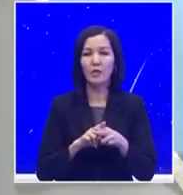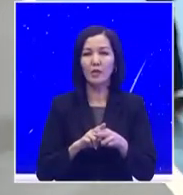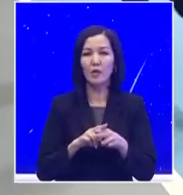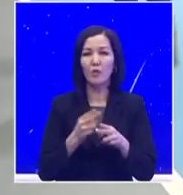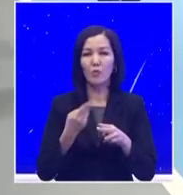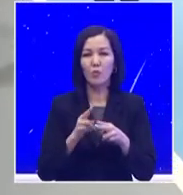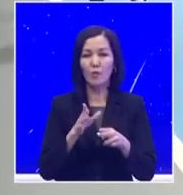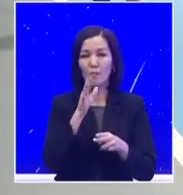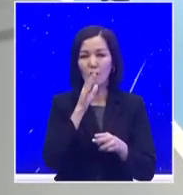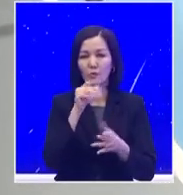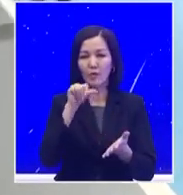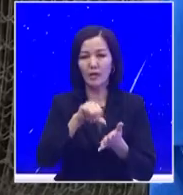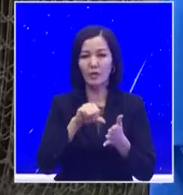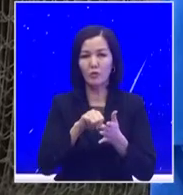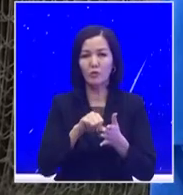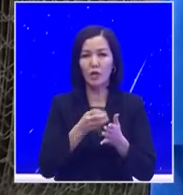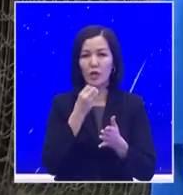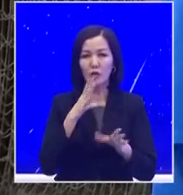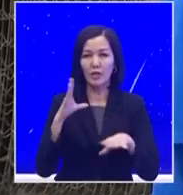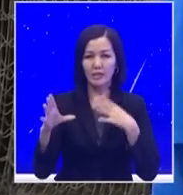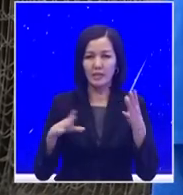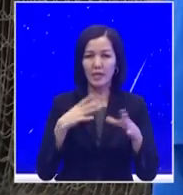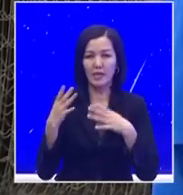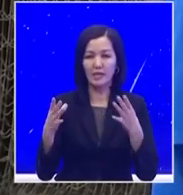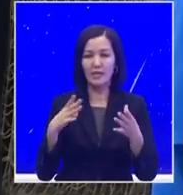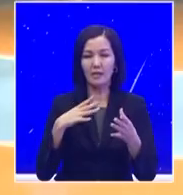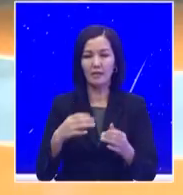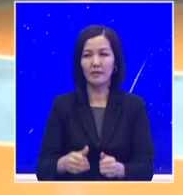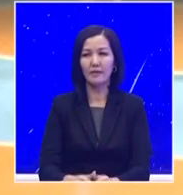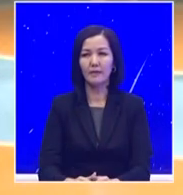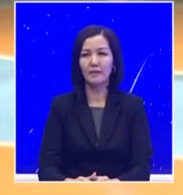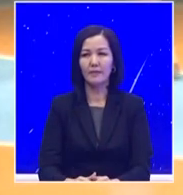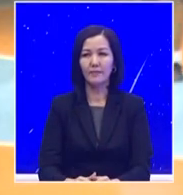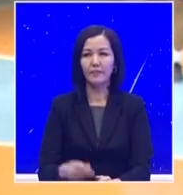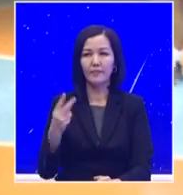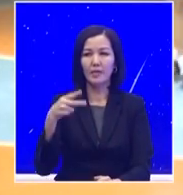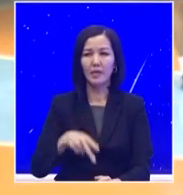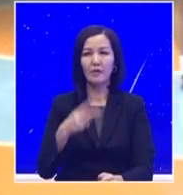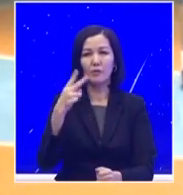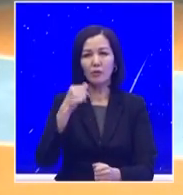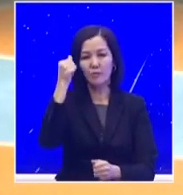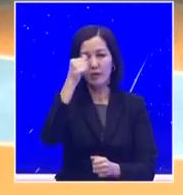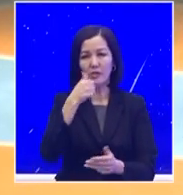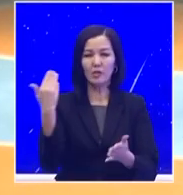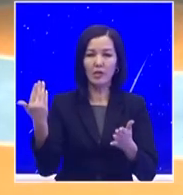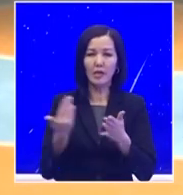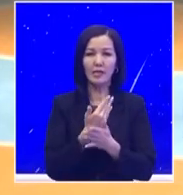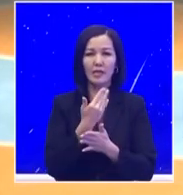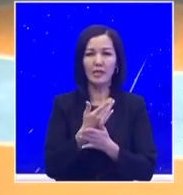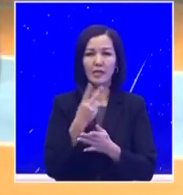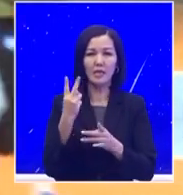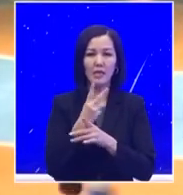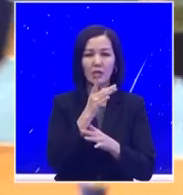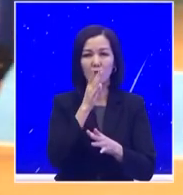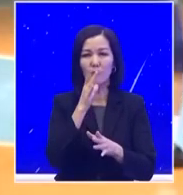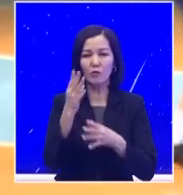маусымда қатысушы командалардың дені жақсы дайындалып, жаңа ойыншылармен толыққан. 20-шы жылы біз қайтадан екінші маусымда шығып отырмыз.